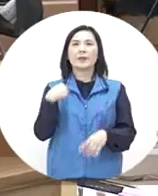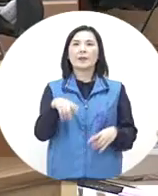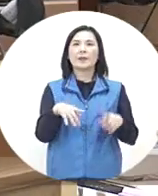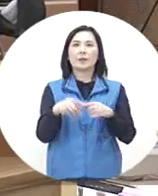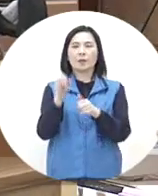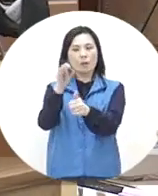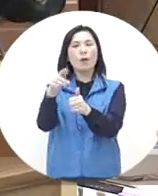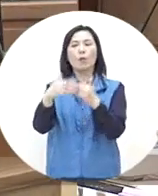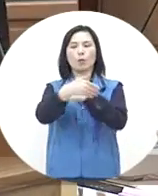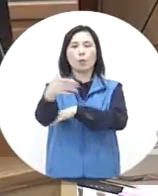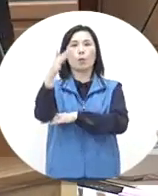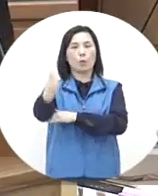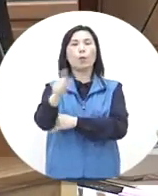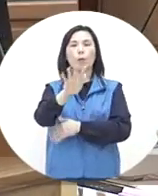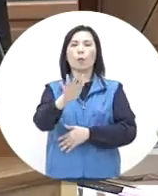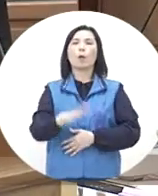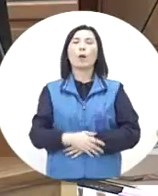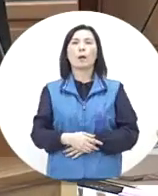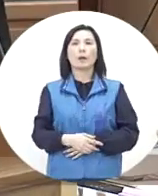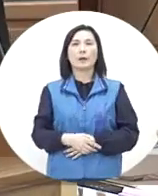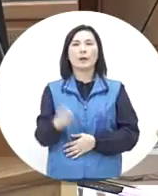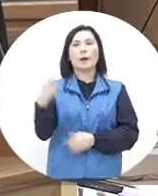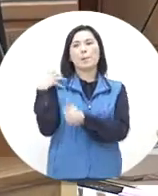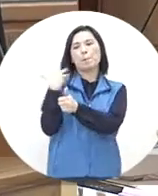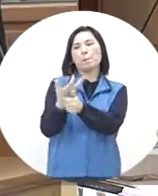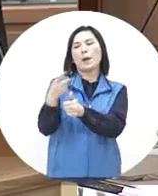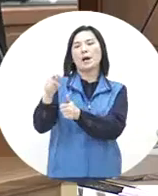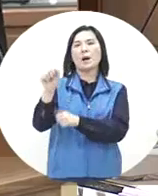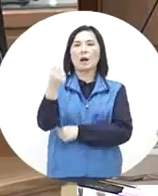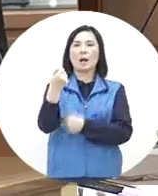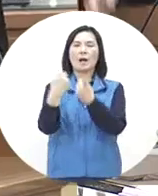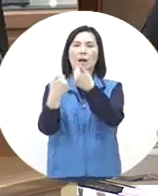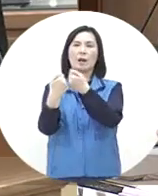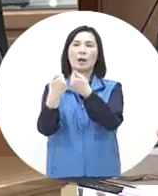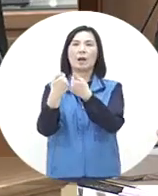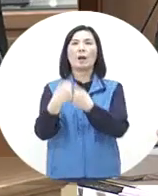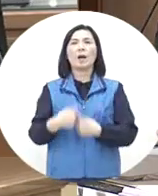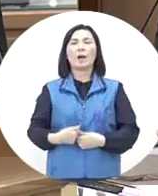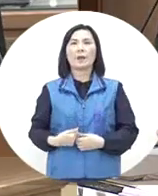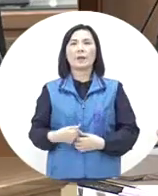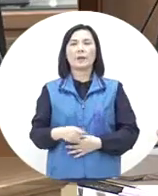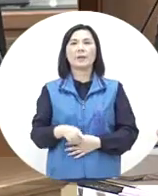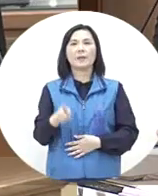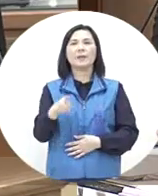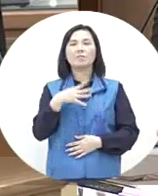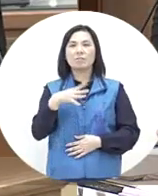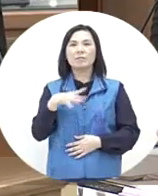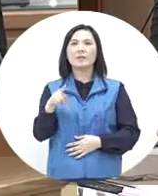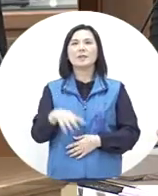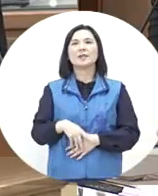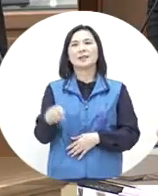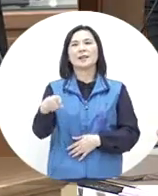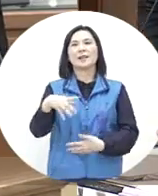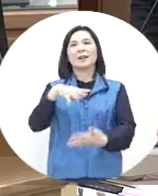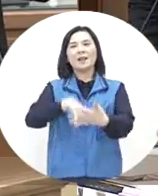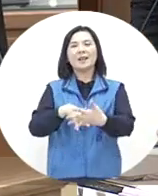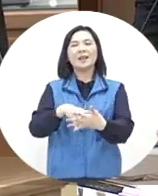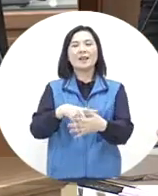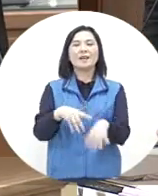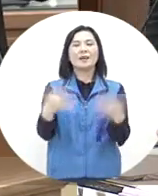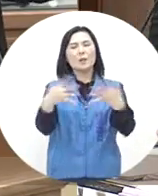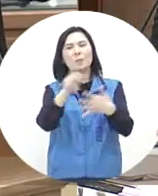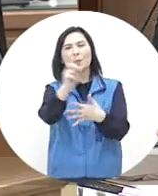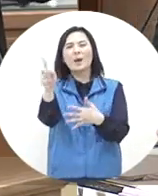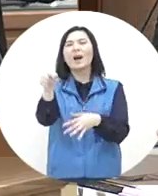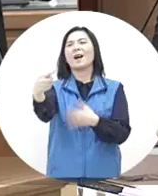讲啊。 因为 他们 都送给议会齁。 我啦、你比我了解里面问题，你比我了解。